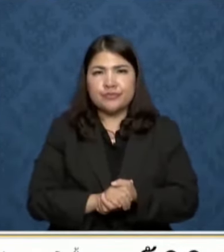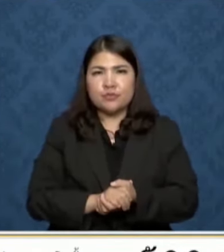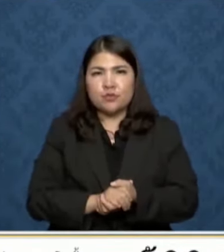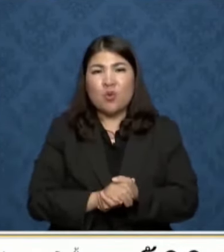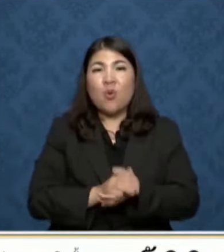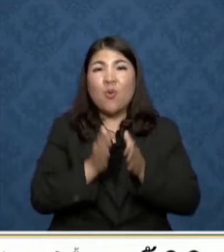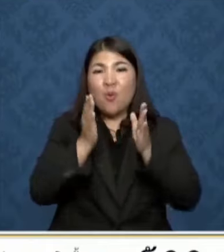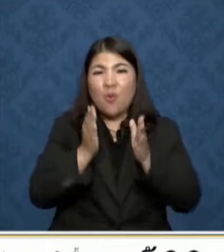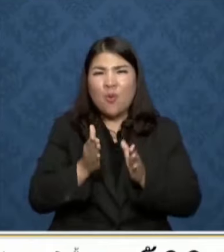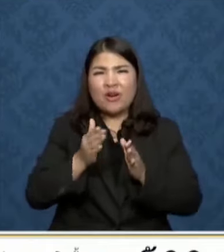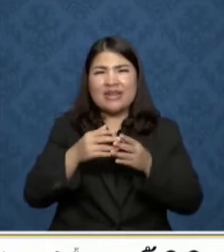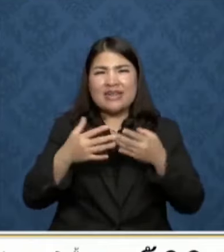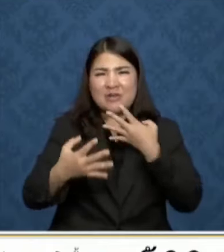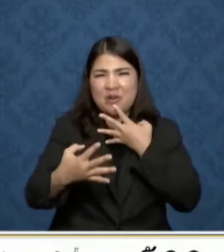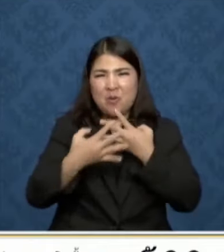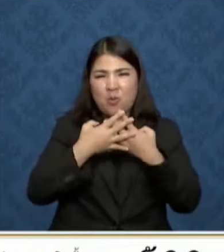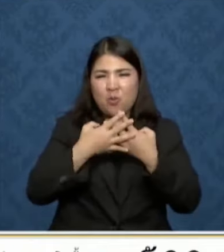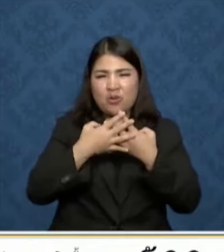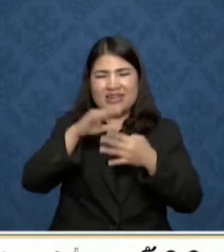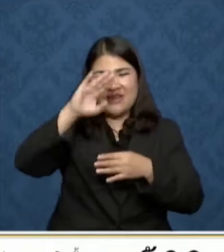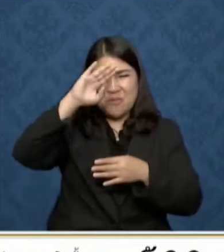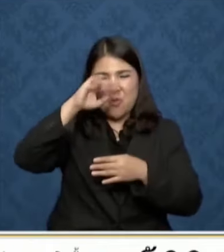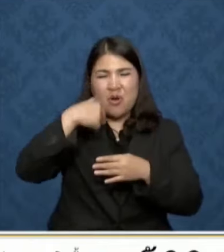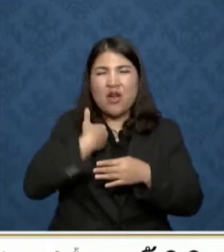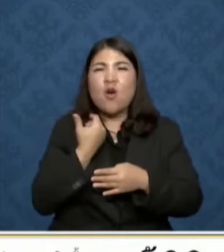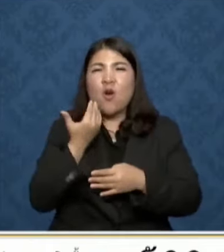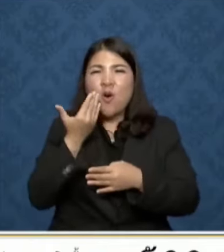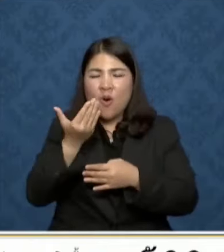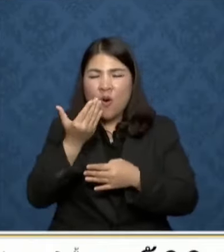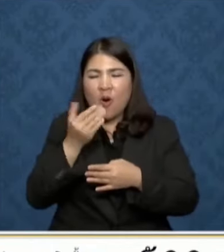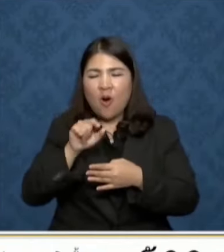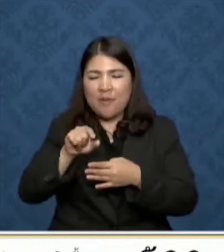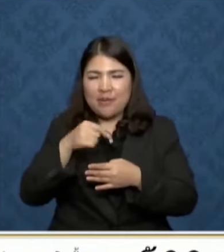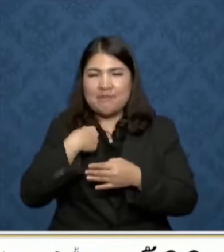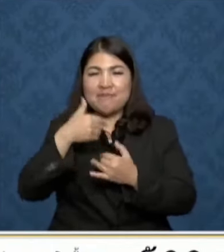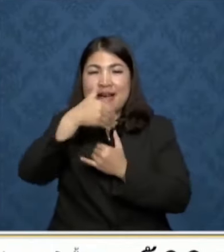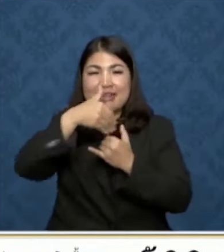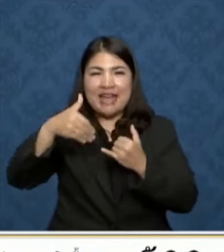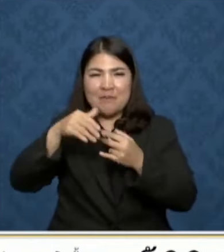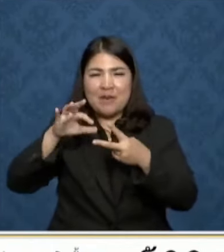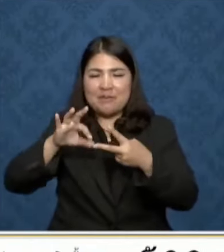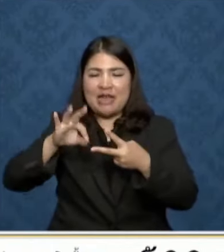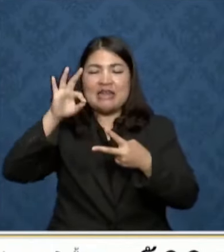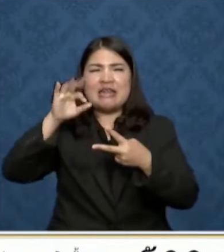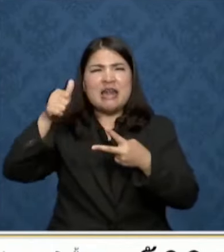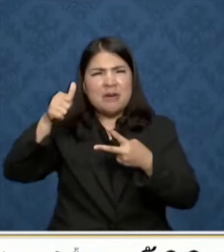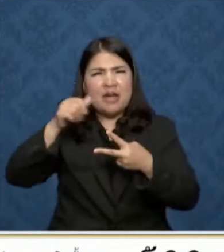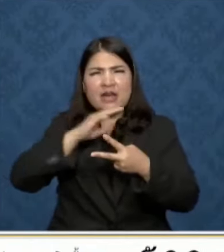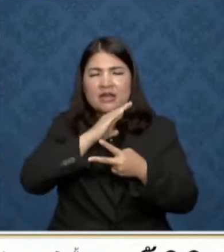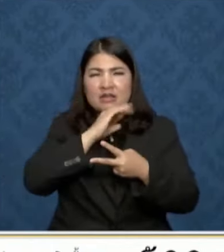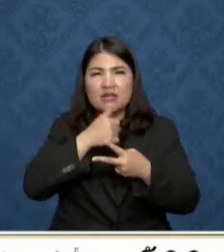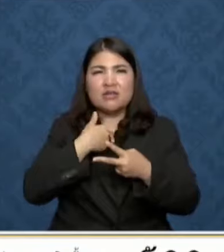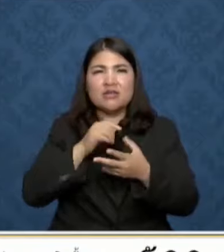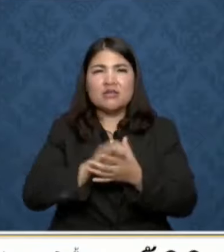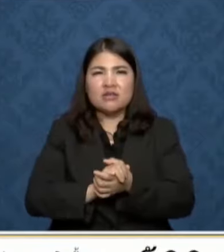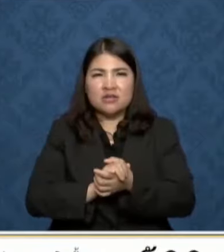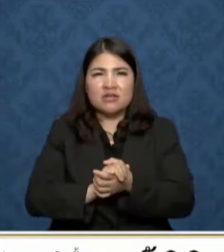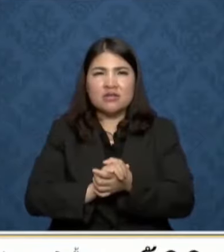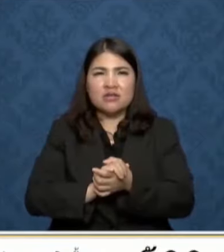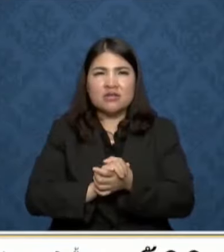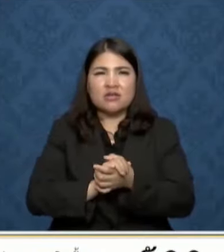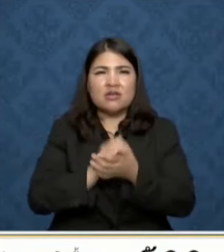ผู้ทหที่ป่วยทุกคนเนี่ยจะสามารถขอผ่าตัดแบบทางเลือกได้หรอไม่ที่ไม่ม absolute indication ในการผาตัด